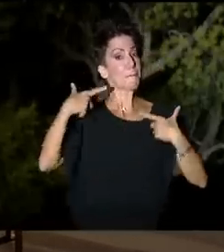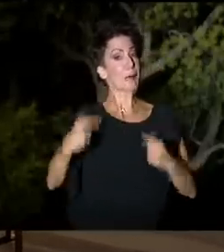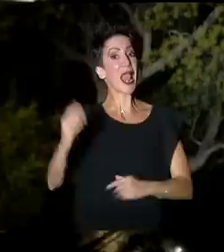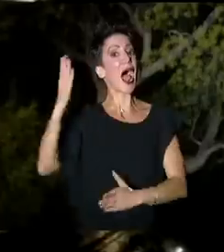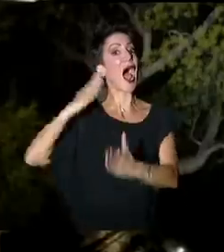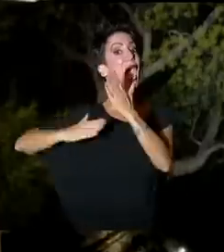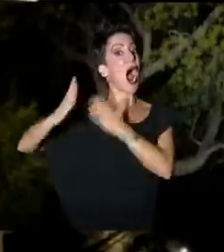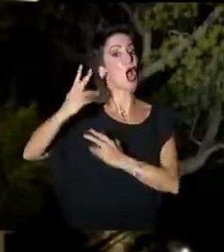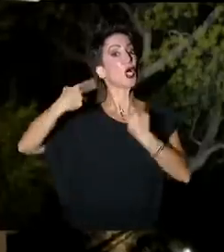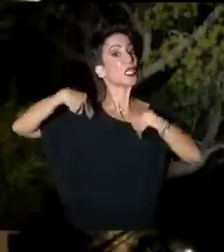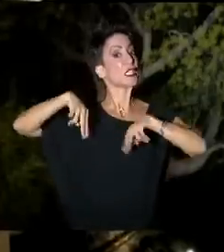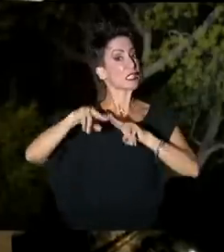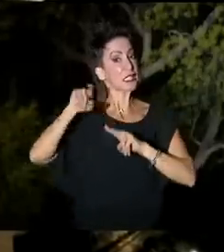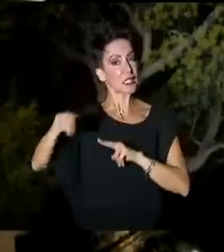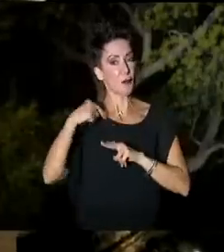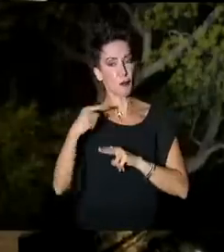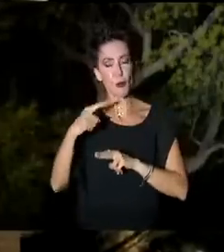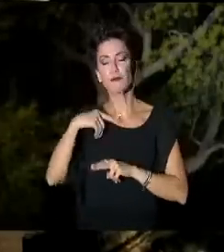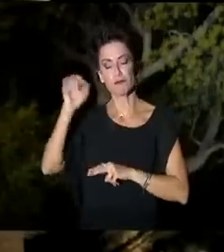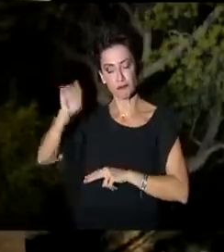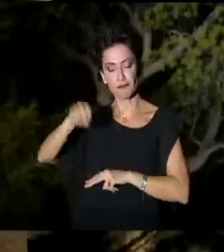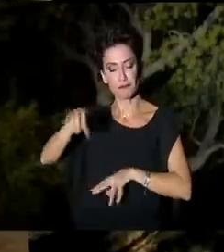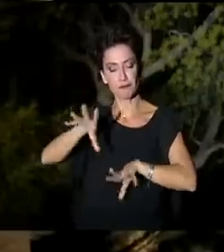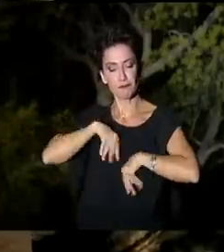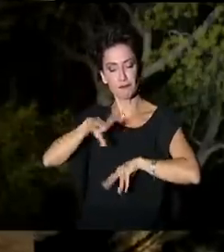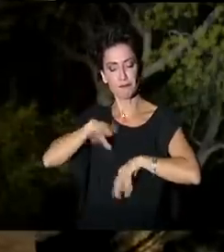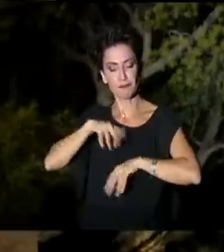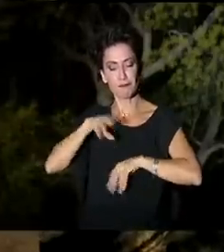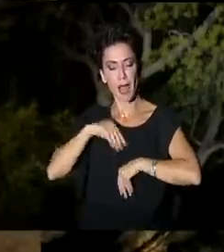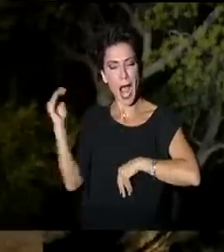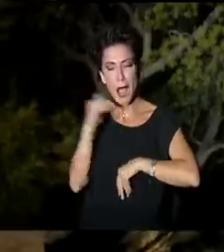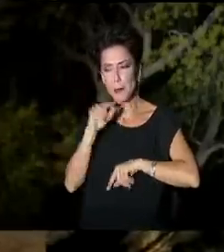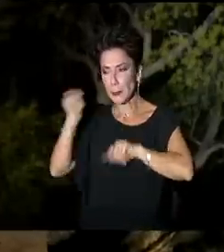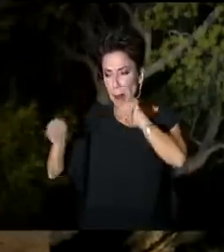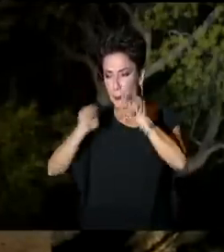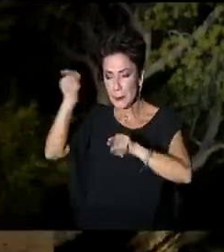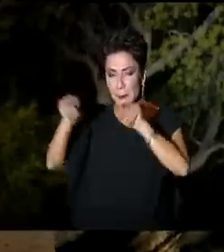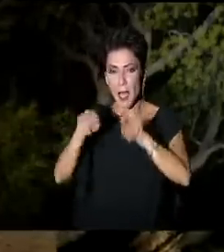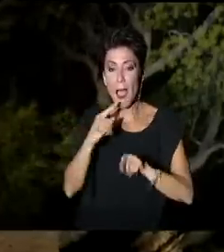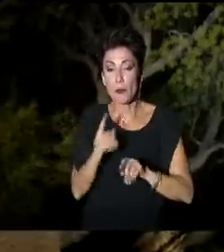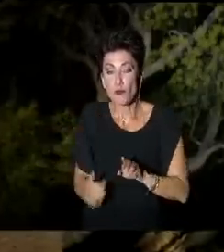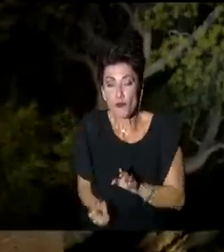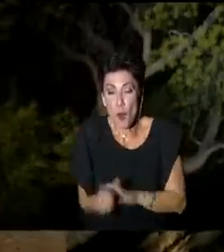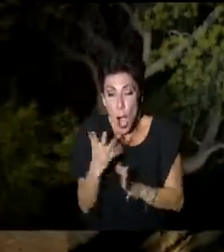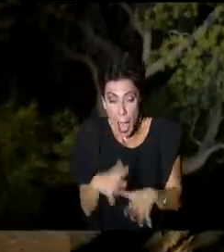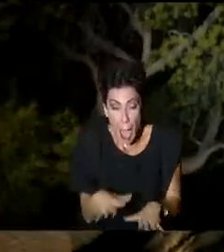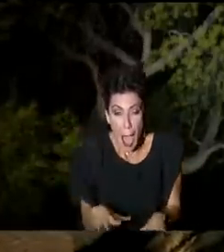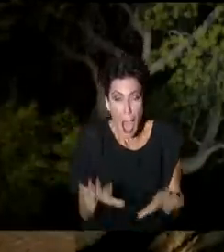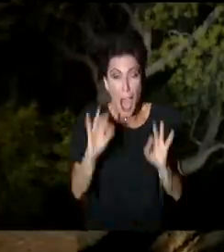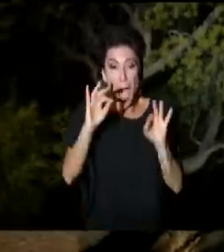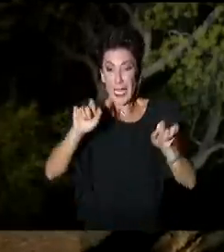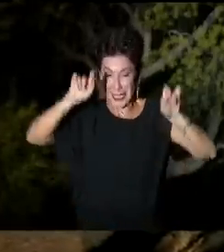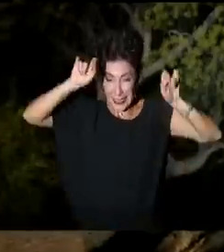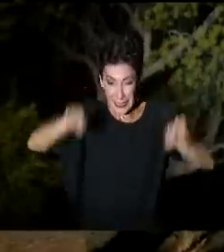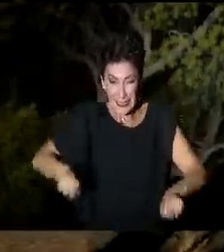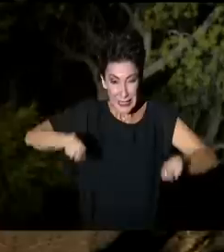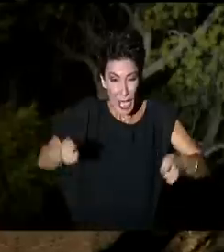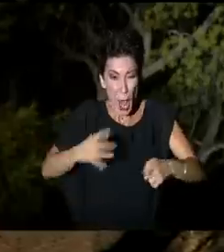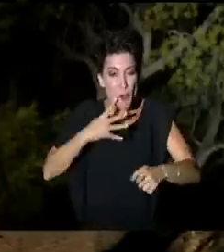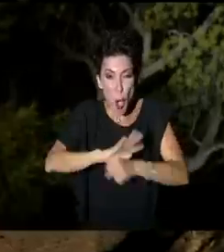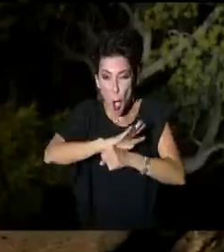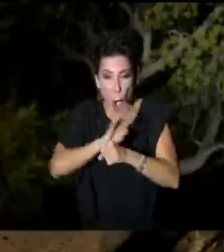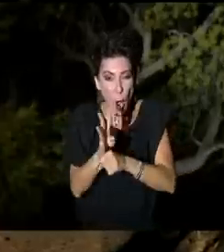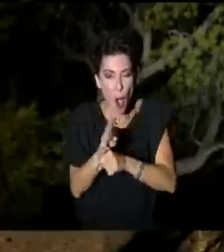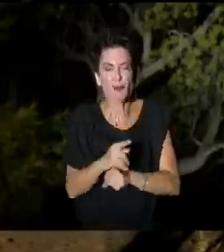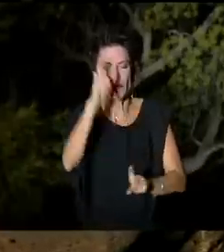υιοθετώντας στοχαστικές προσαρμογές, από την πρώτη μέρα της καραντίνας συνέδραμαν και συνδράμουν ουσιαστικά στην υλοποίηση του συνόλου